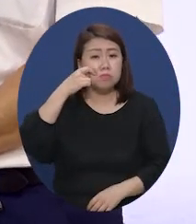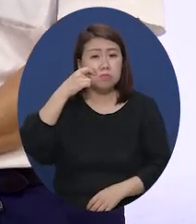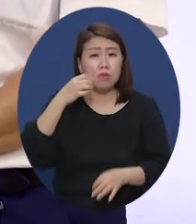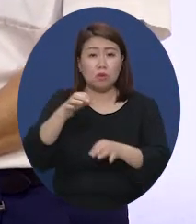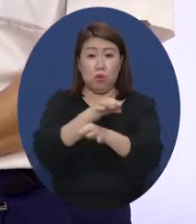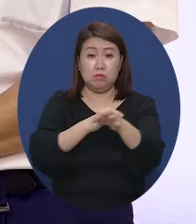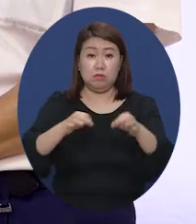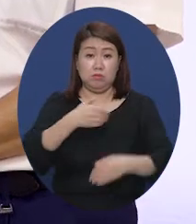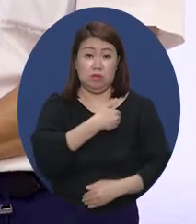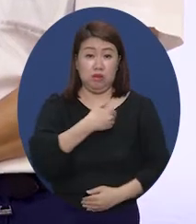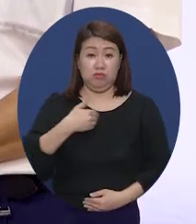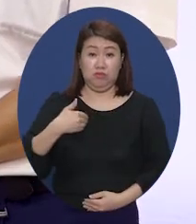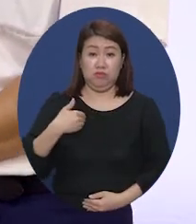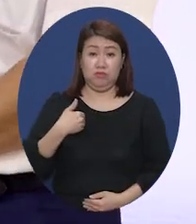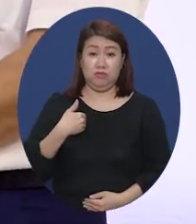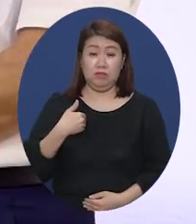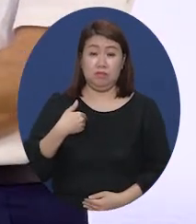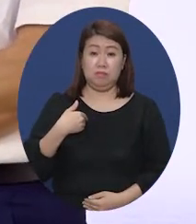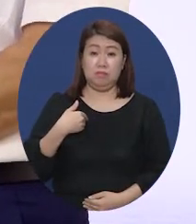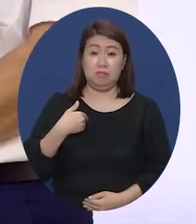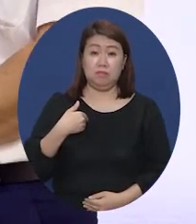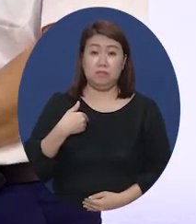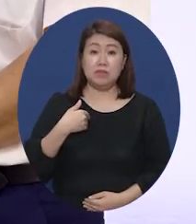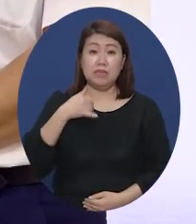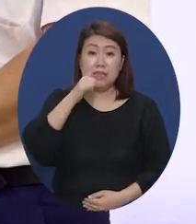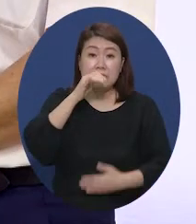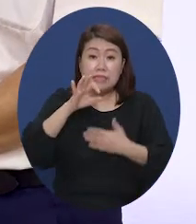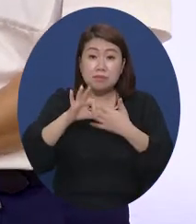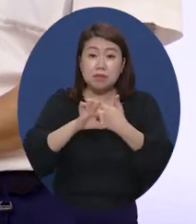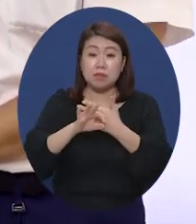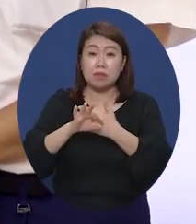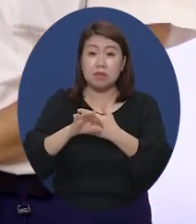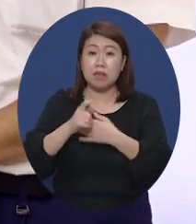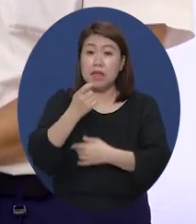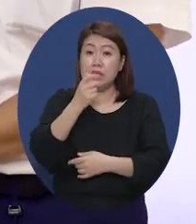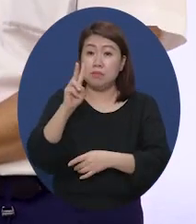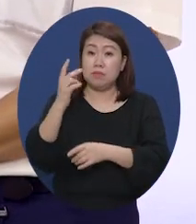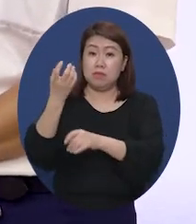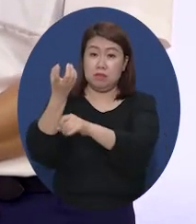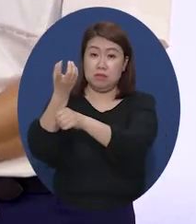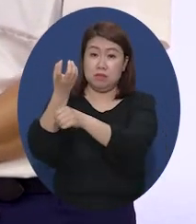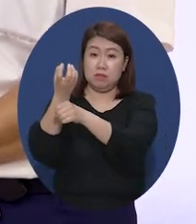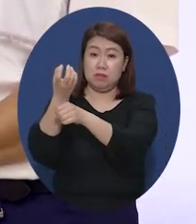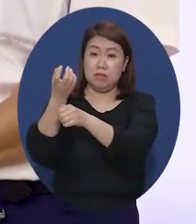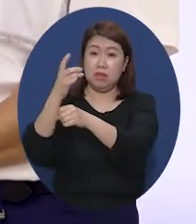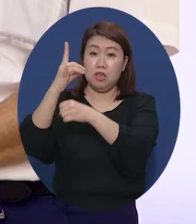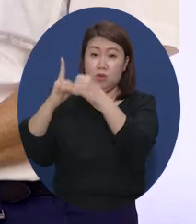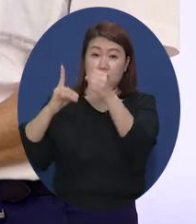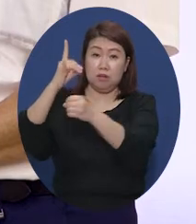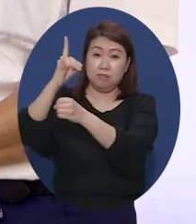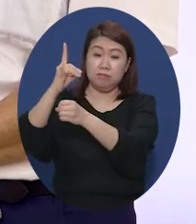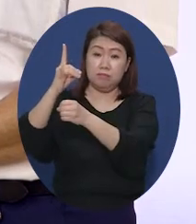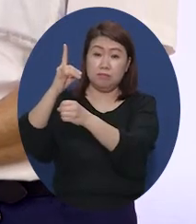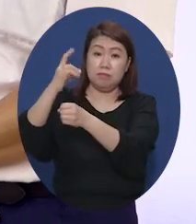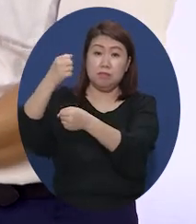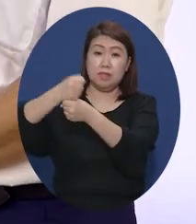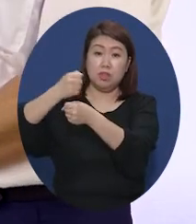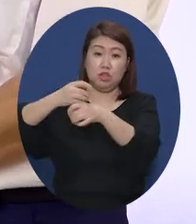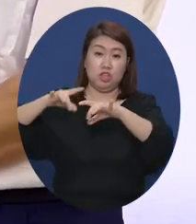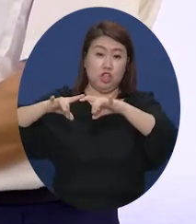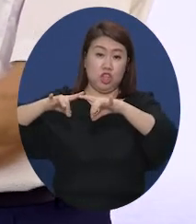그나마 경제적 여유가 있는 사람들은 위성 안테나를 답니다. 그런데 TV를 켜기 위해서는 전원이 필요합니다.